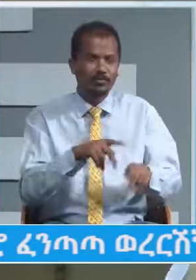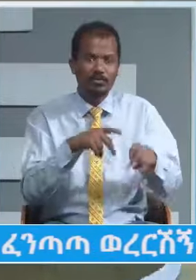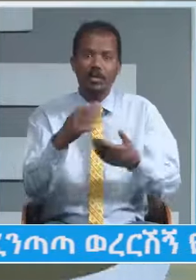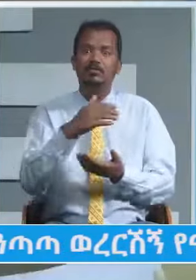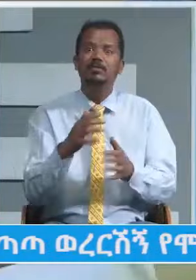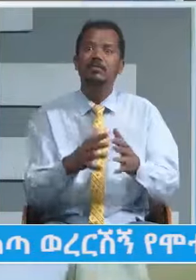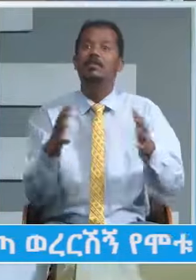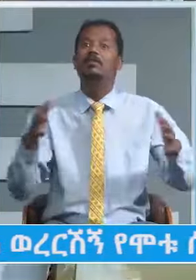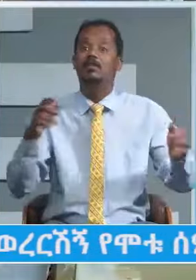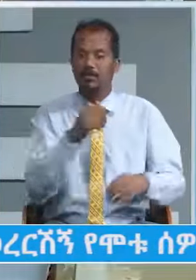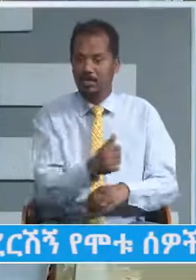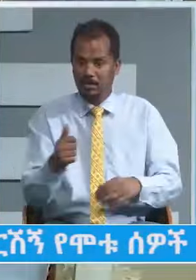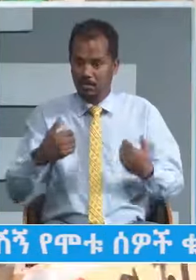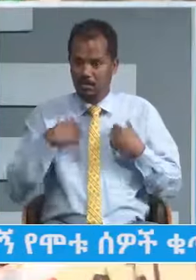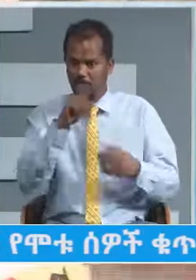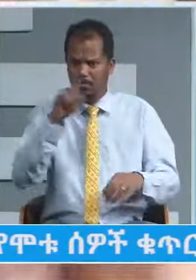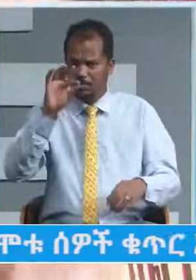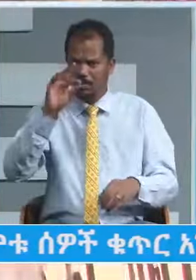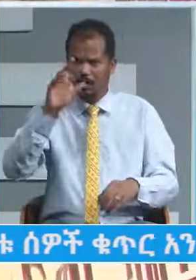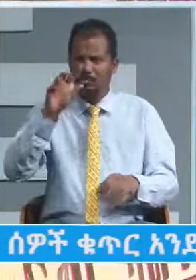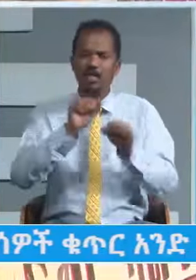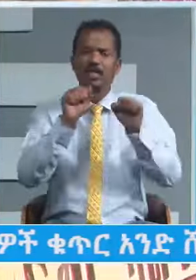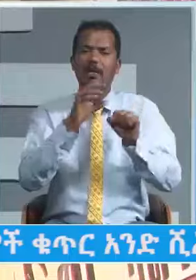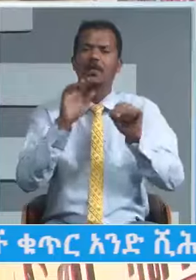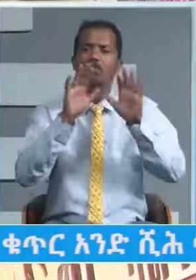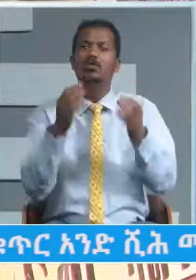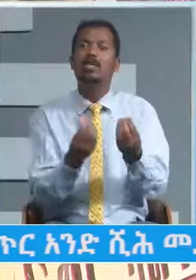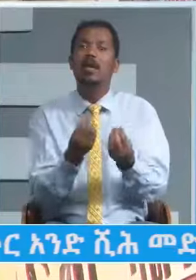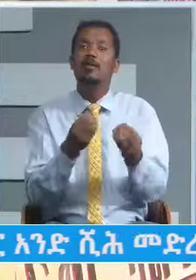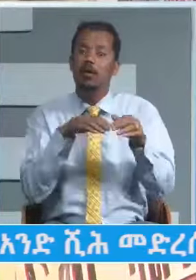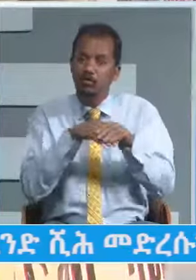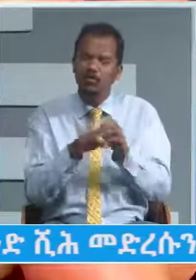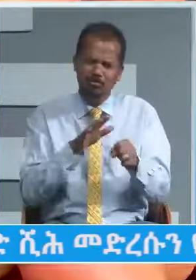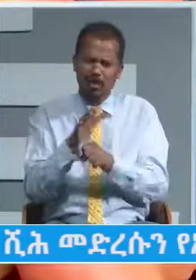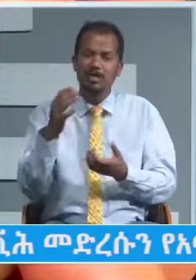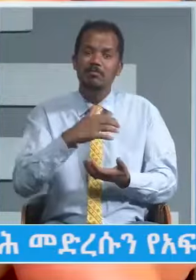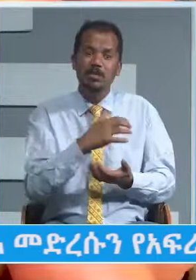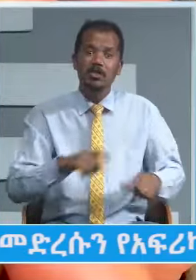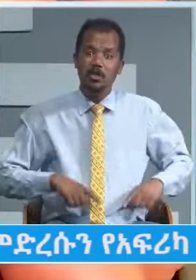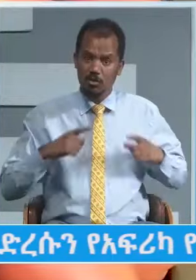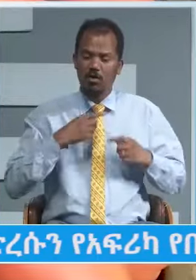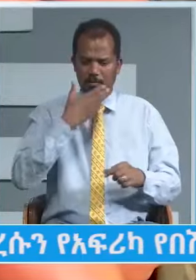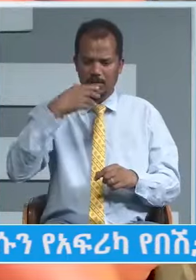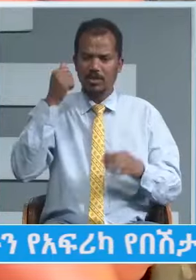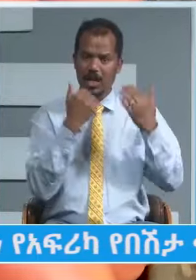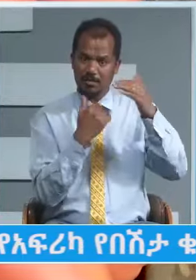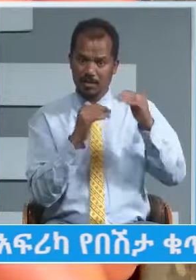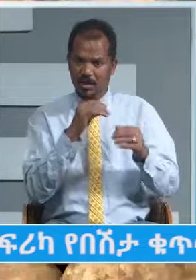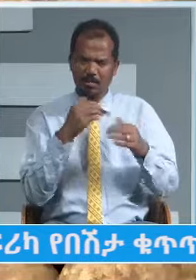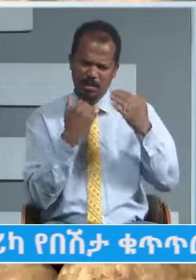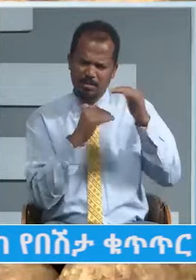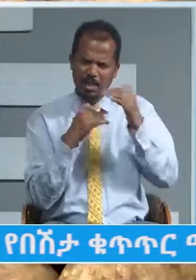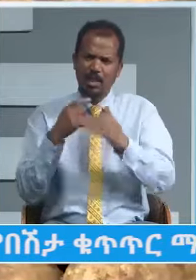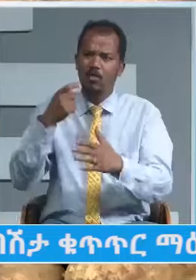ምርት አቅርቦትን ለማስፋፋት በመዲናዋ ባሉት 193 የቅዳሜና የእሁድ ገበያ ማዕከላት ውስጥ በቂ ምርት እንዲኖር እንዲሁም በተሻለ